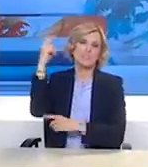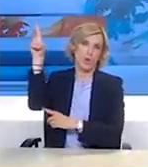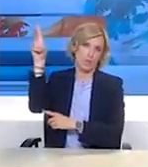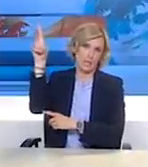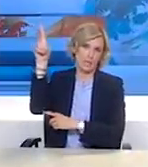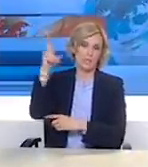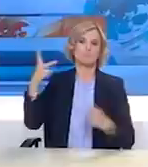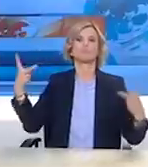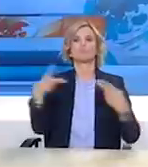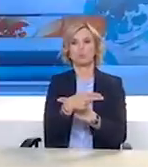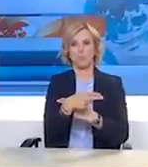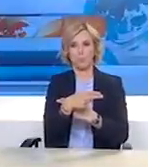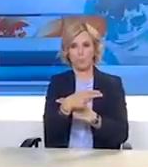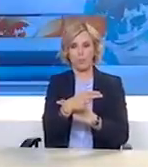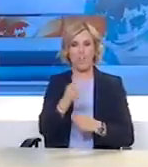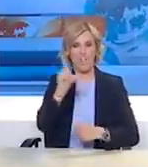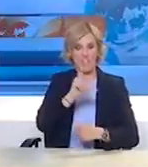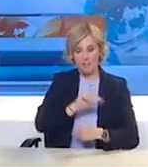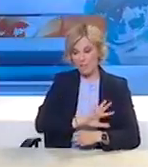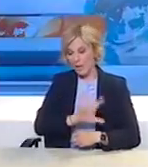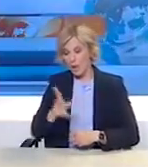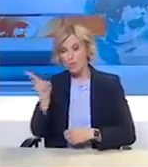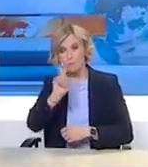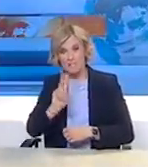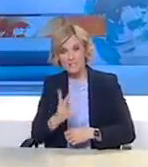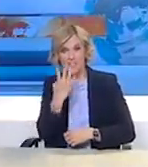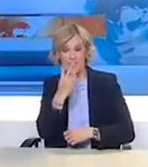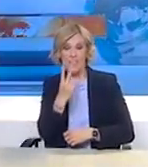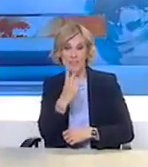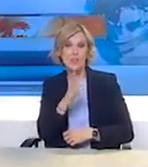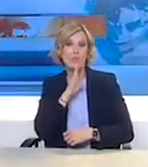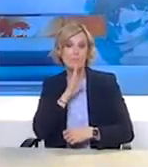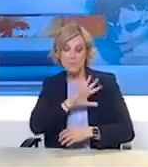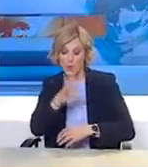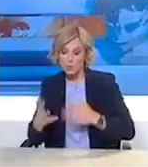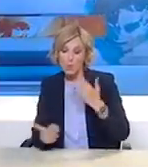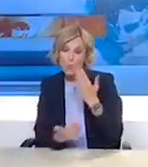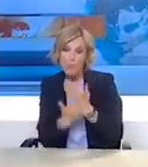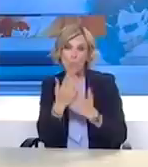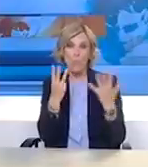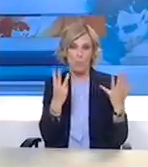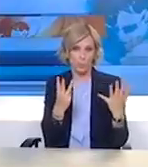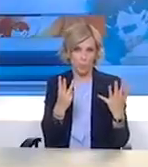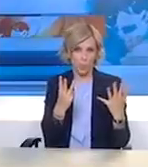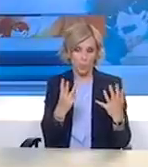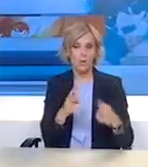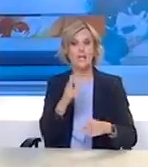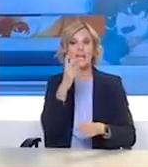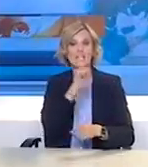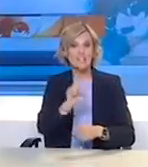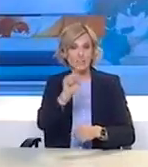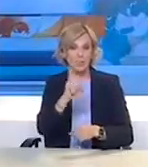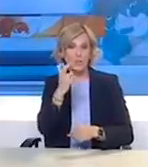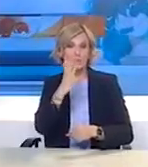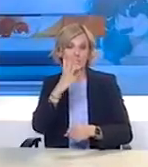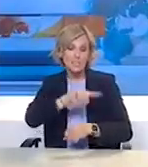εξής μέρες, από Δευτέρα ως Παρασκευή από τις 2 το μεσημέρι μέχρι τις 8 το πρωί της επομένης και το Σαββατοκύριακο καθ' όλο το 24ωρο. Η απόφαση αυτή